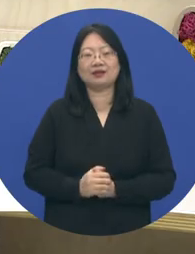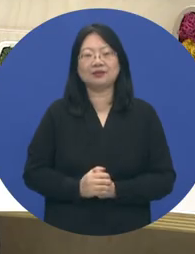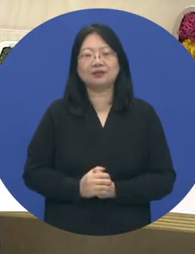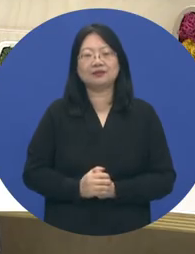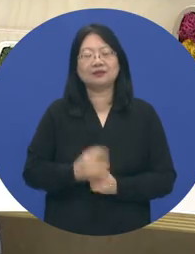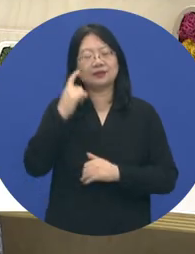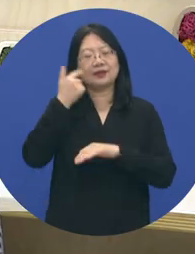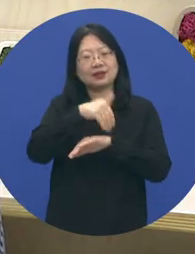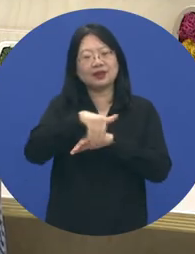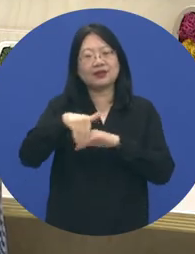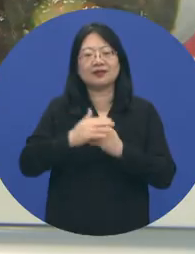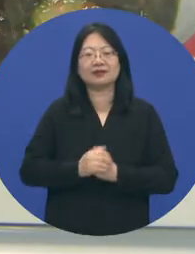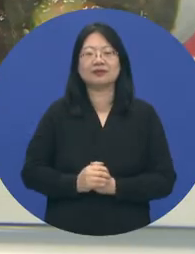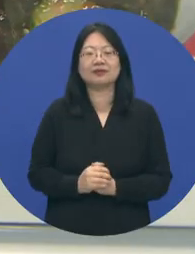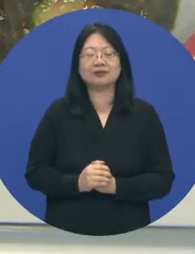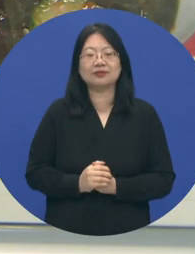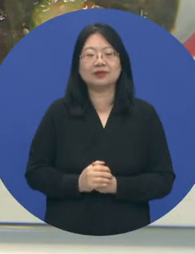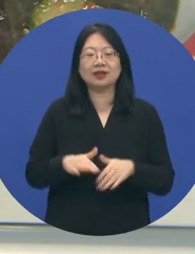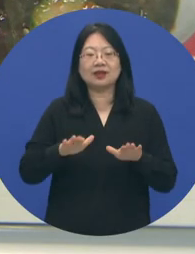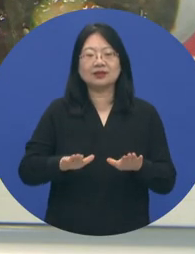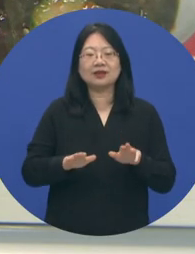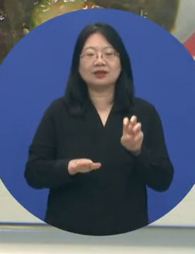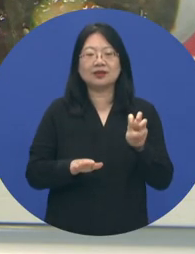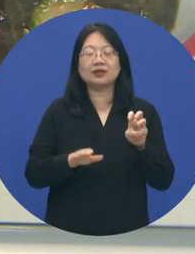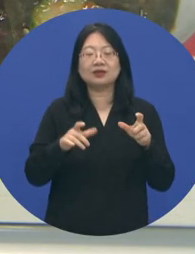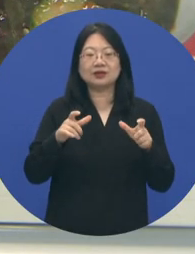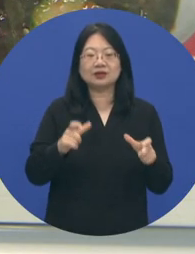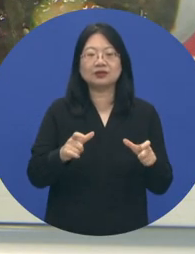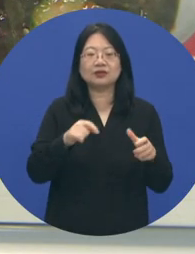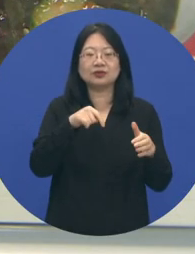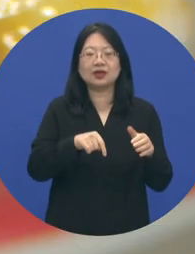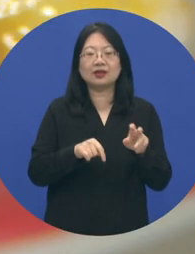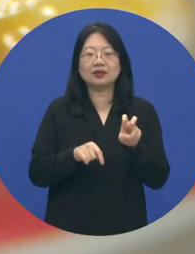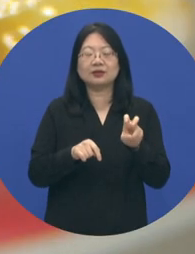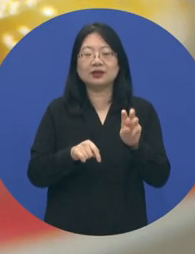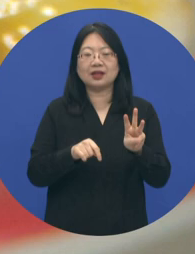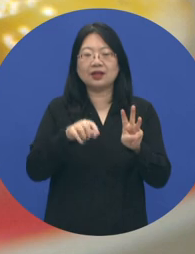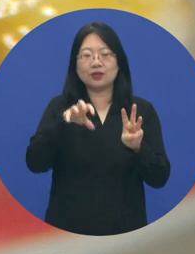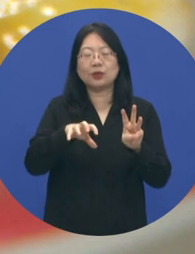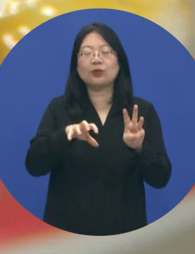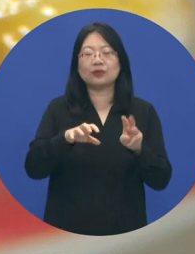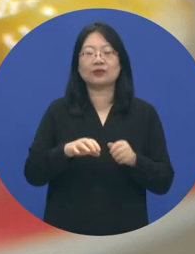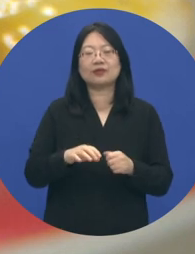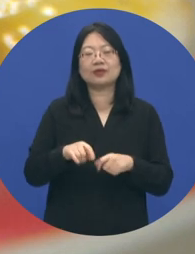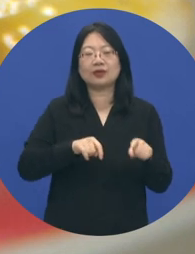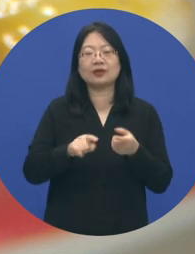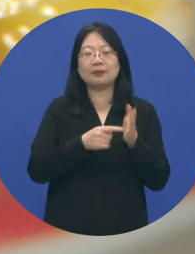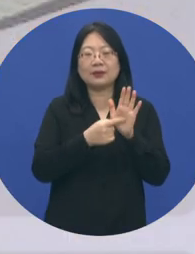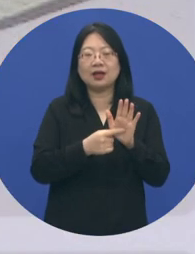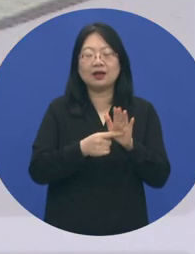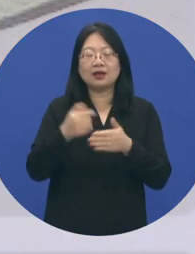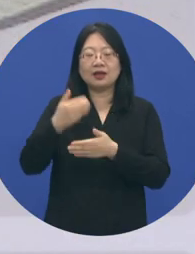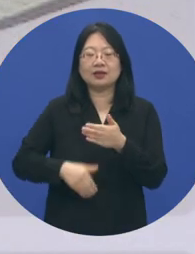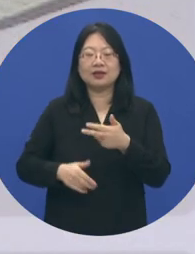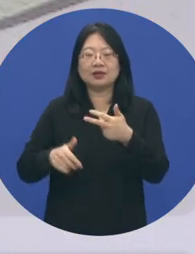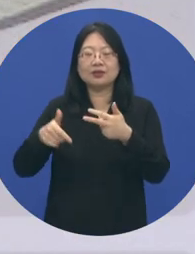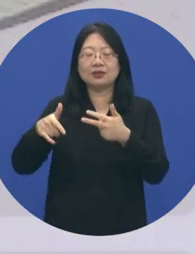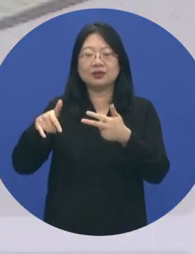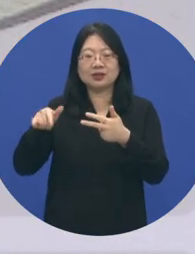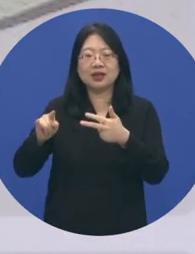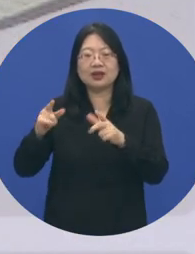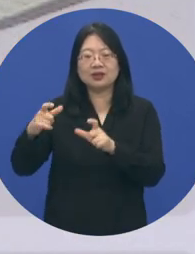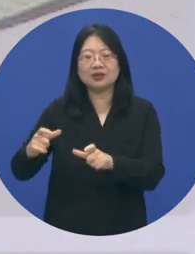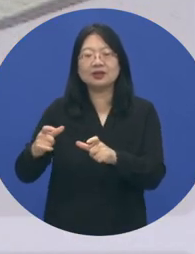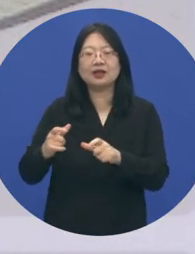할 생각입니다. 현재 30개 시군 중 23곳에서 시행 중이며 나머지 7개 시군은